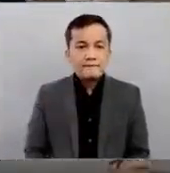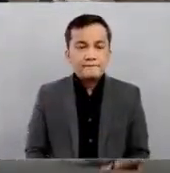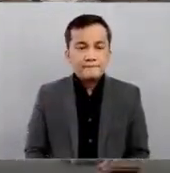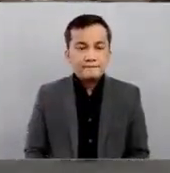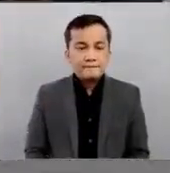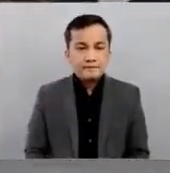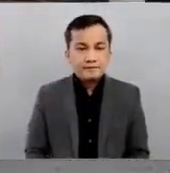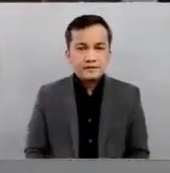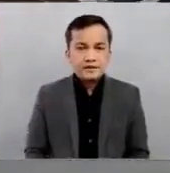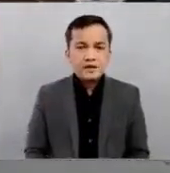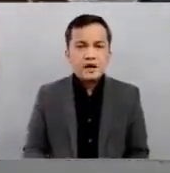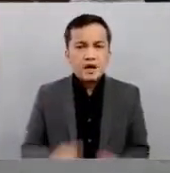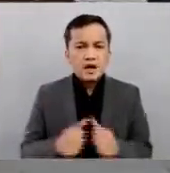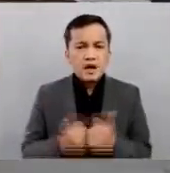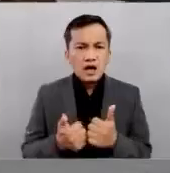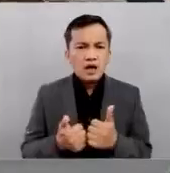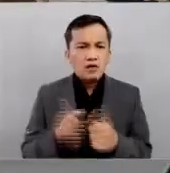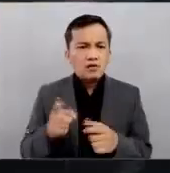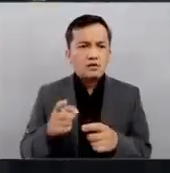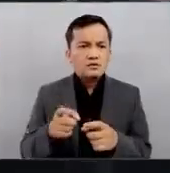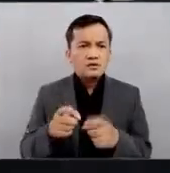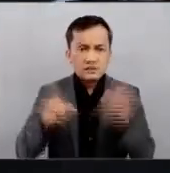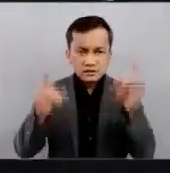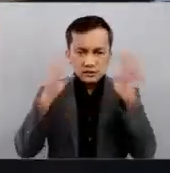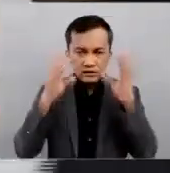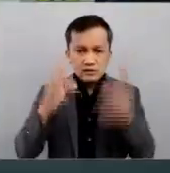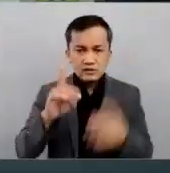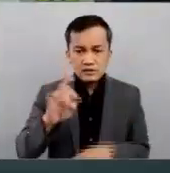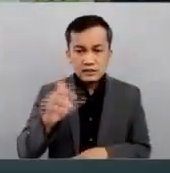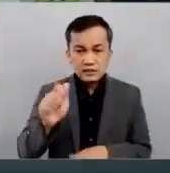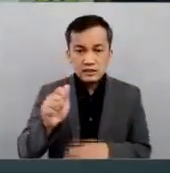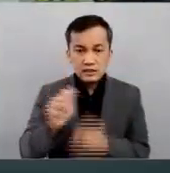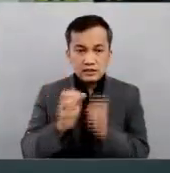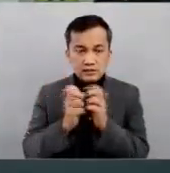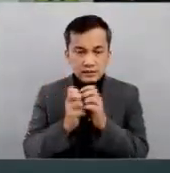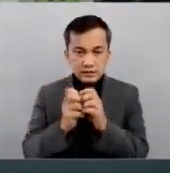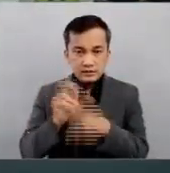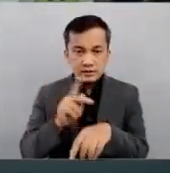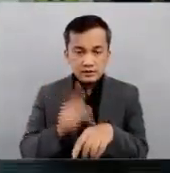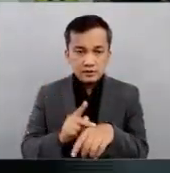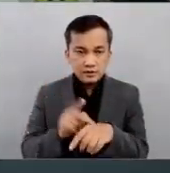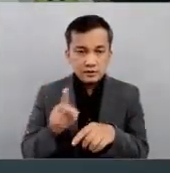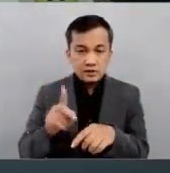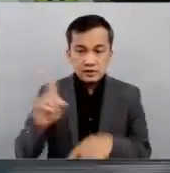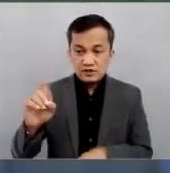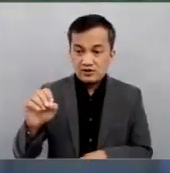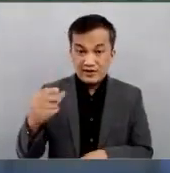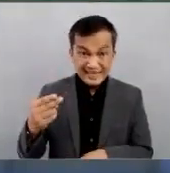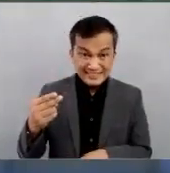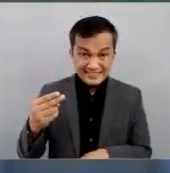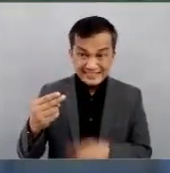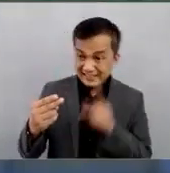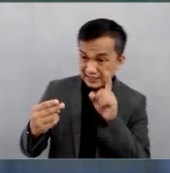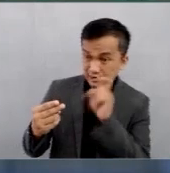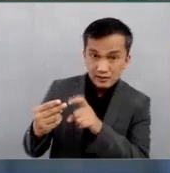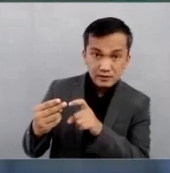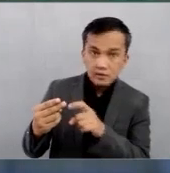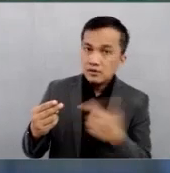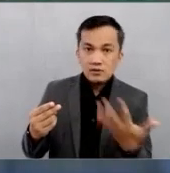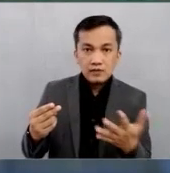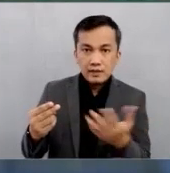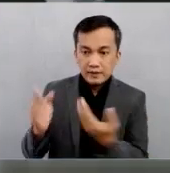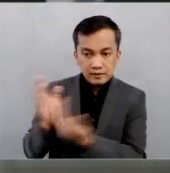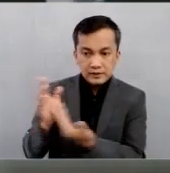Gaano nga ba katindi ang banta ng Delta variant sa Pilipinas? Kung ang Department of Health ang tatanungin, wala pa rin daw ebidensya na